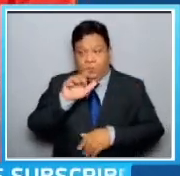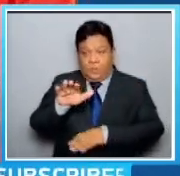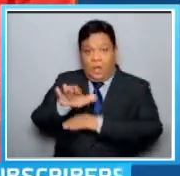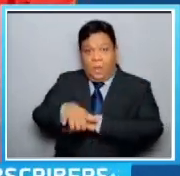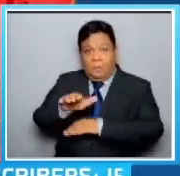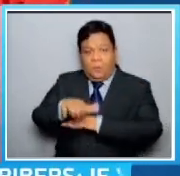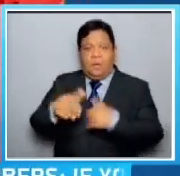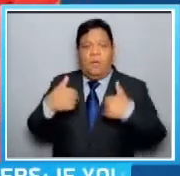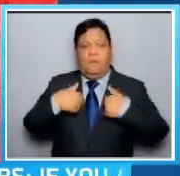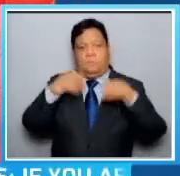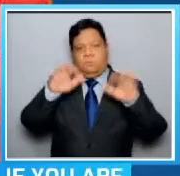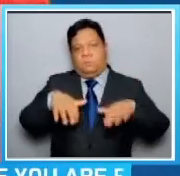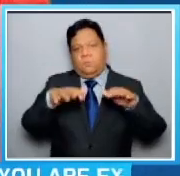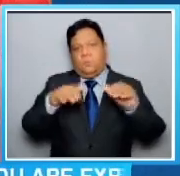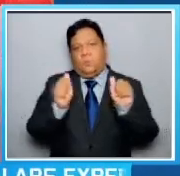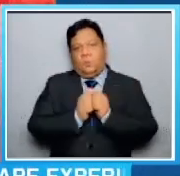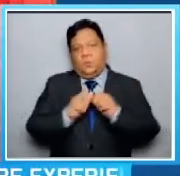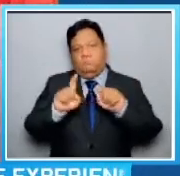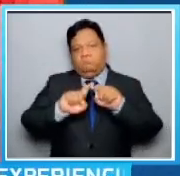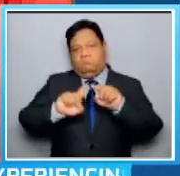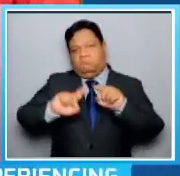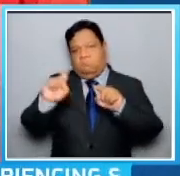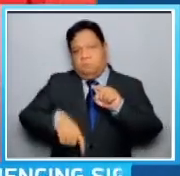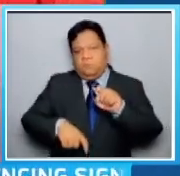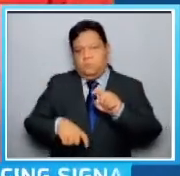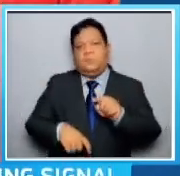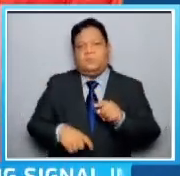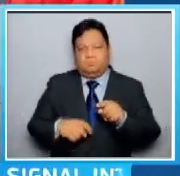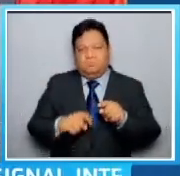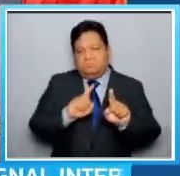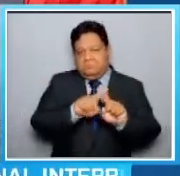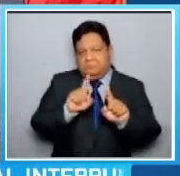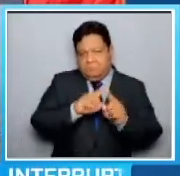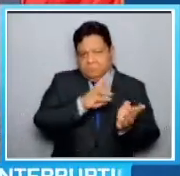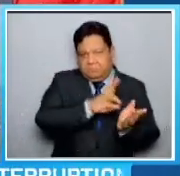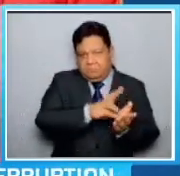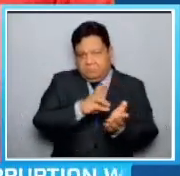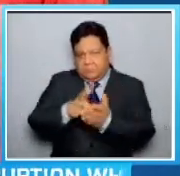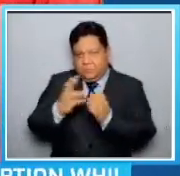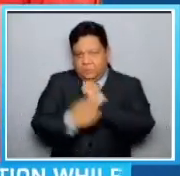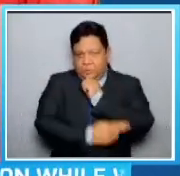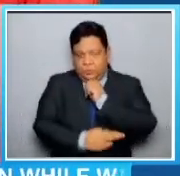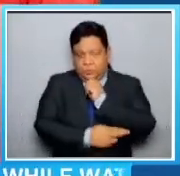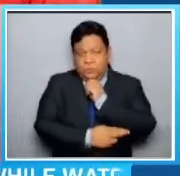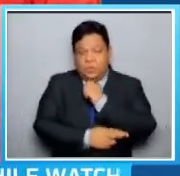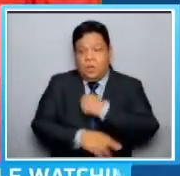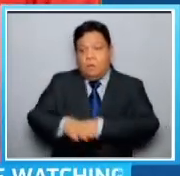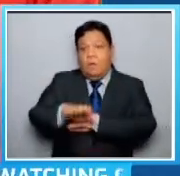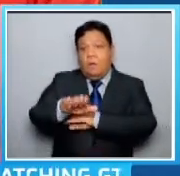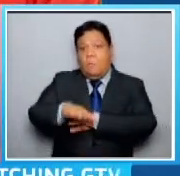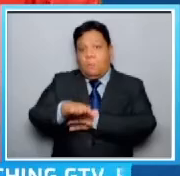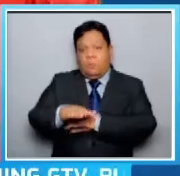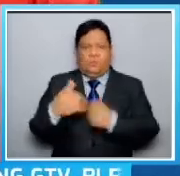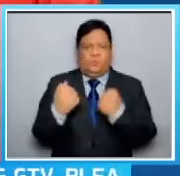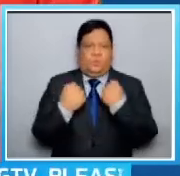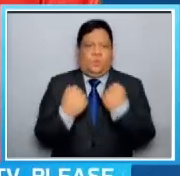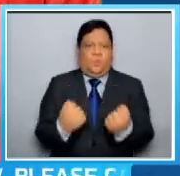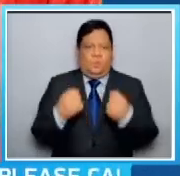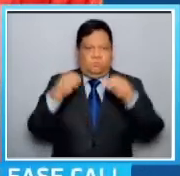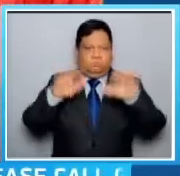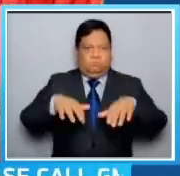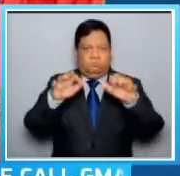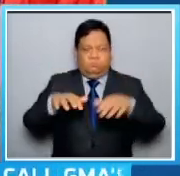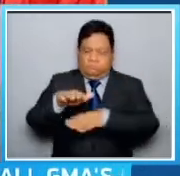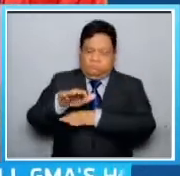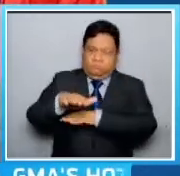Luzon, Central Luzon, maging dyan sa Calabarzon at Mimaro pa. May mga malalakas na ulan mamayang hapon hanggang posibleng sa gabi na pwedeng